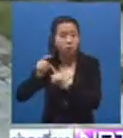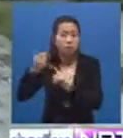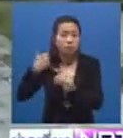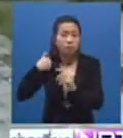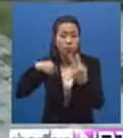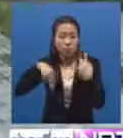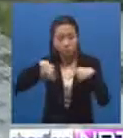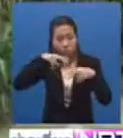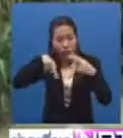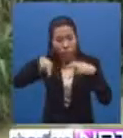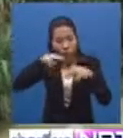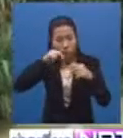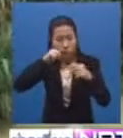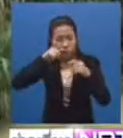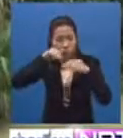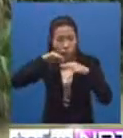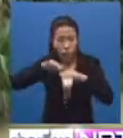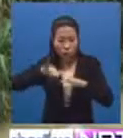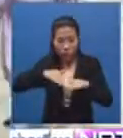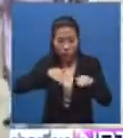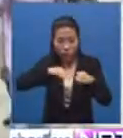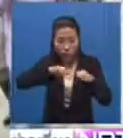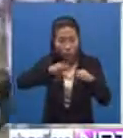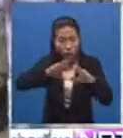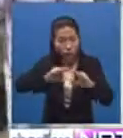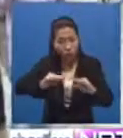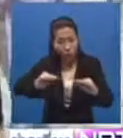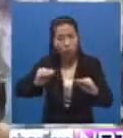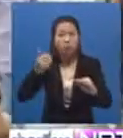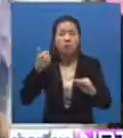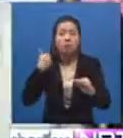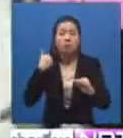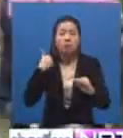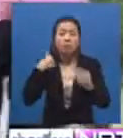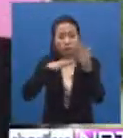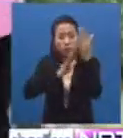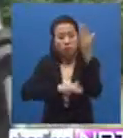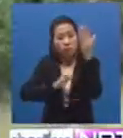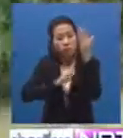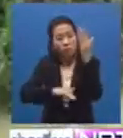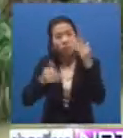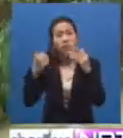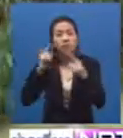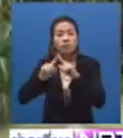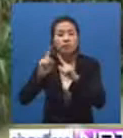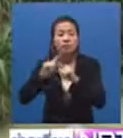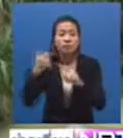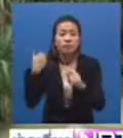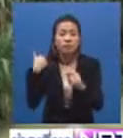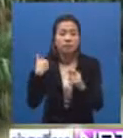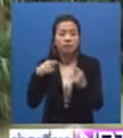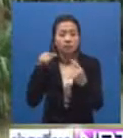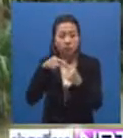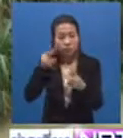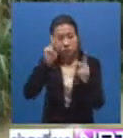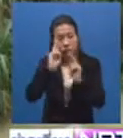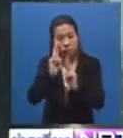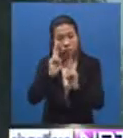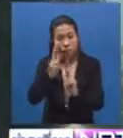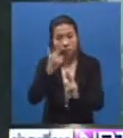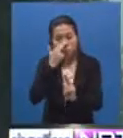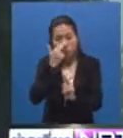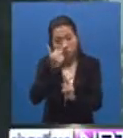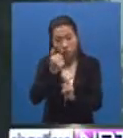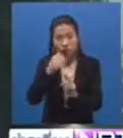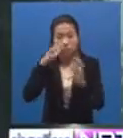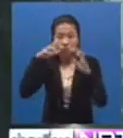ปริมาณน้ำจะลดลงแต่กรมอุตุนิยมวิทยายังคงเตือนพื้นที่ภาคใต้รวมทั้งจังหวัดพัทลุงให้เฝ้าระวังจนถึงวันที่